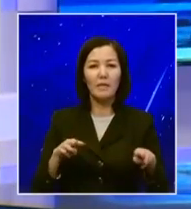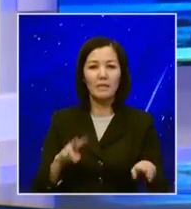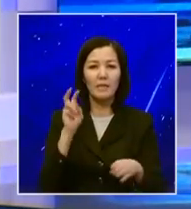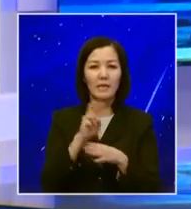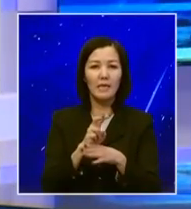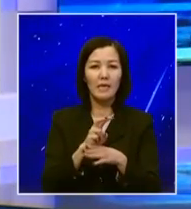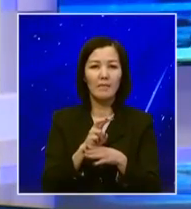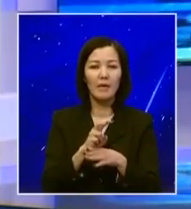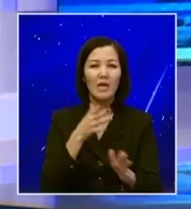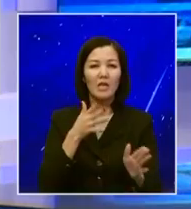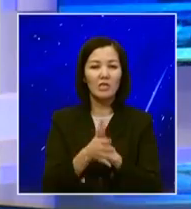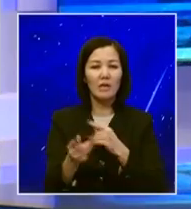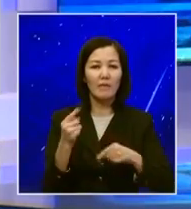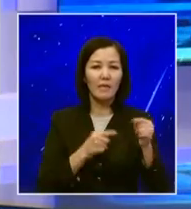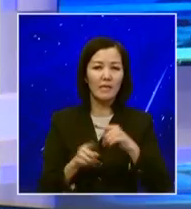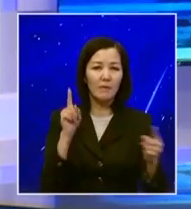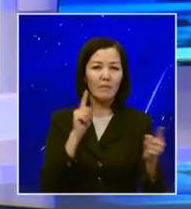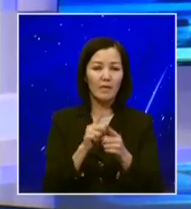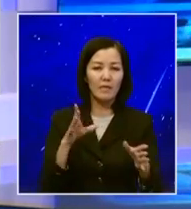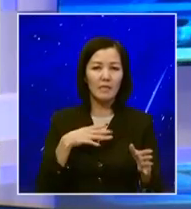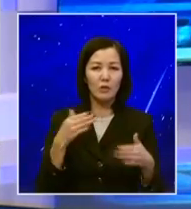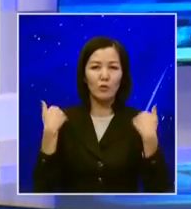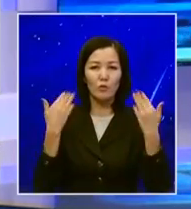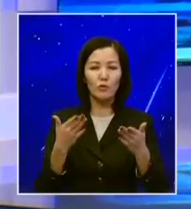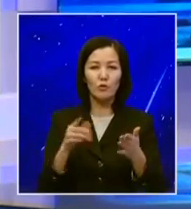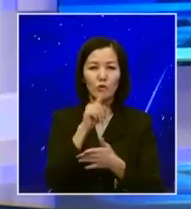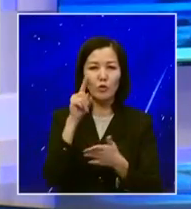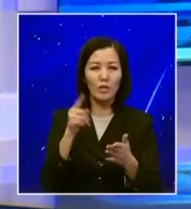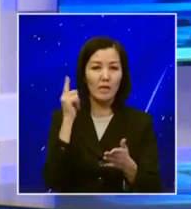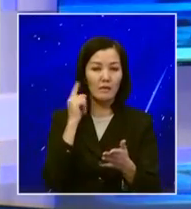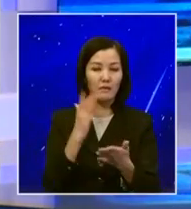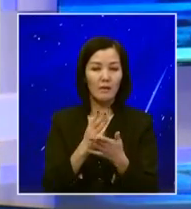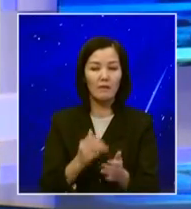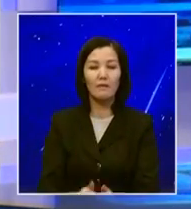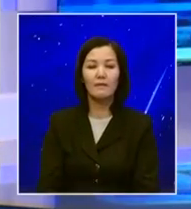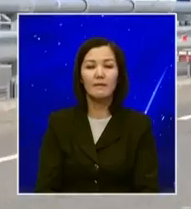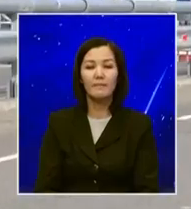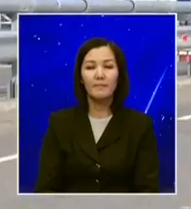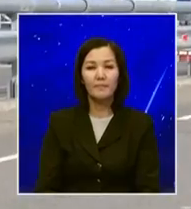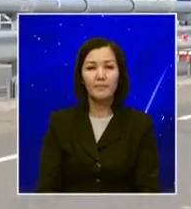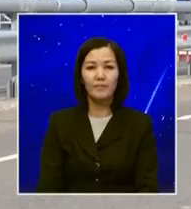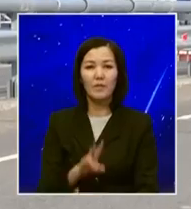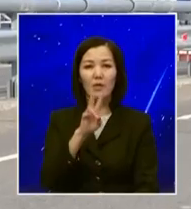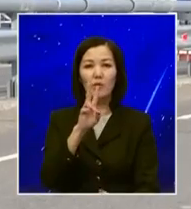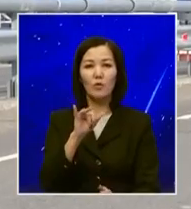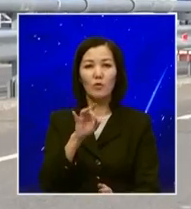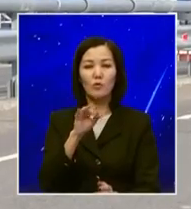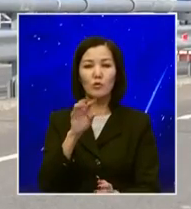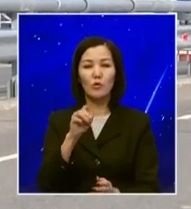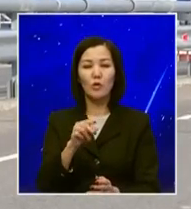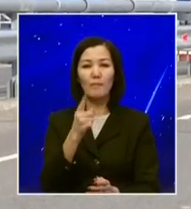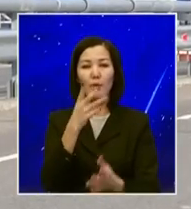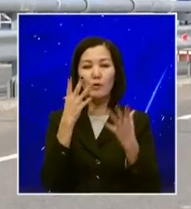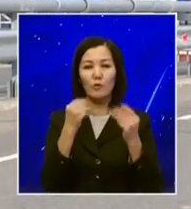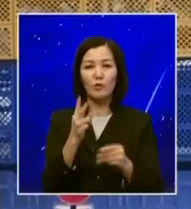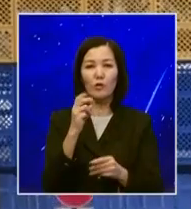келіп, шығынға батқан кәсіпкерлермен кездесті. Олардың ұсыныс талаптарын тыңдады. Нұржол кеденінде күніне 200